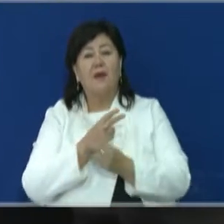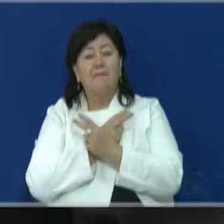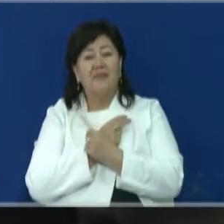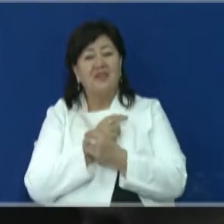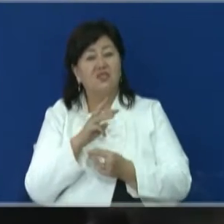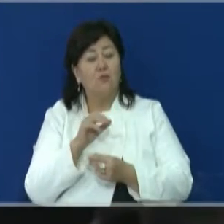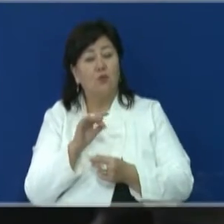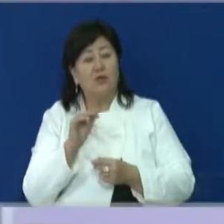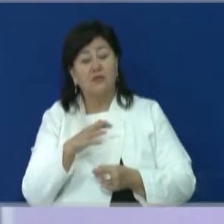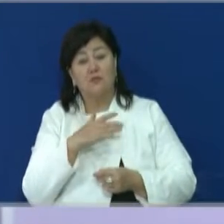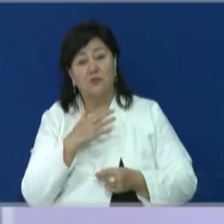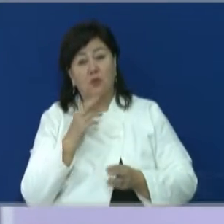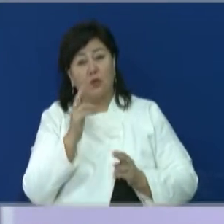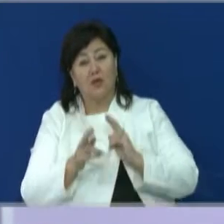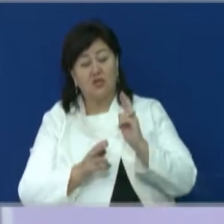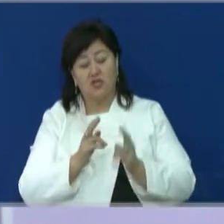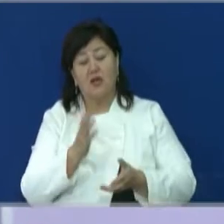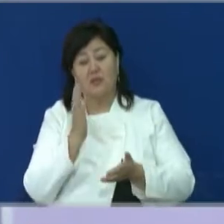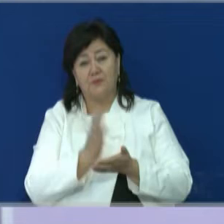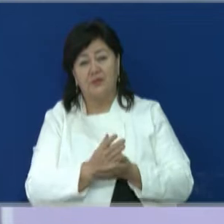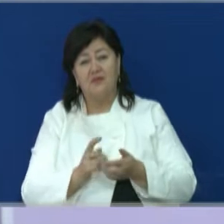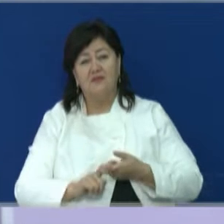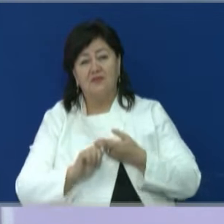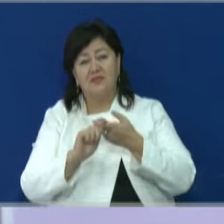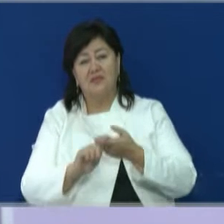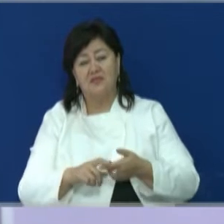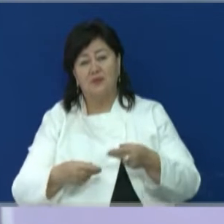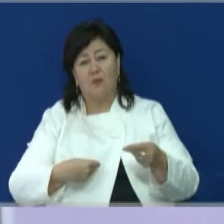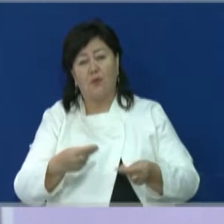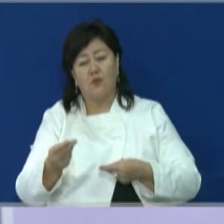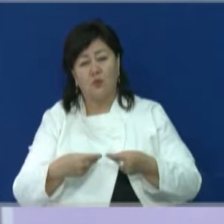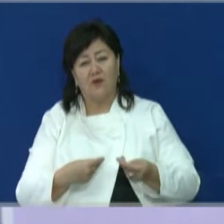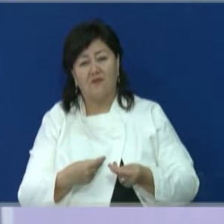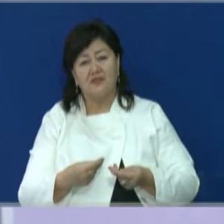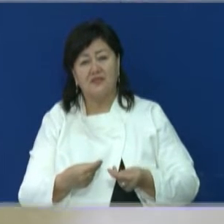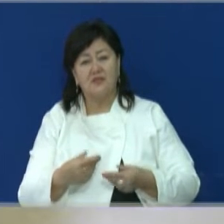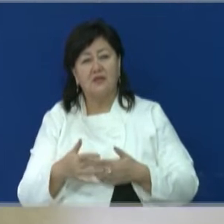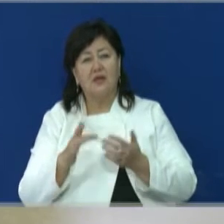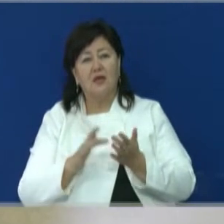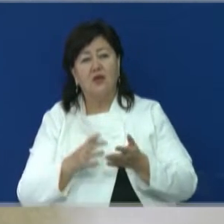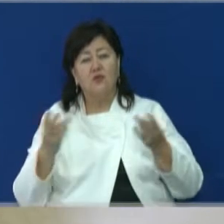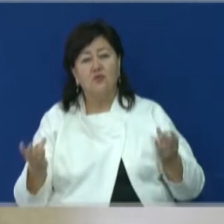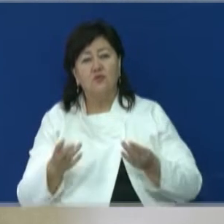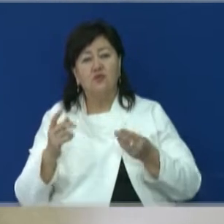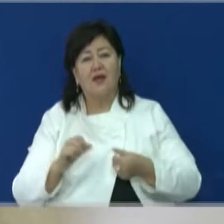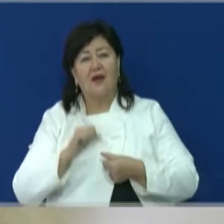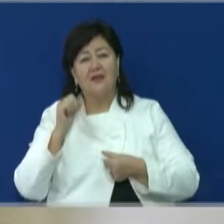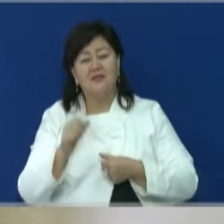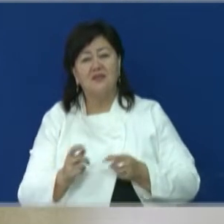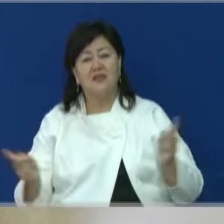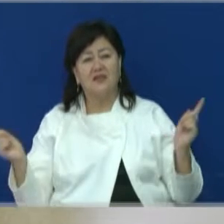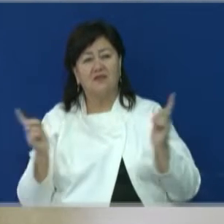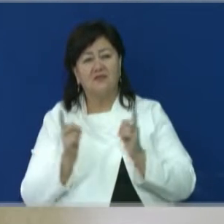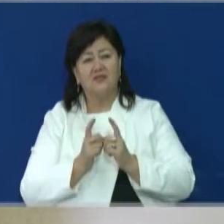тарапынан көптеген арыз-шағымдар түсті. Осыған байланысты шаһар басшысы саяжай тұрғындарымен жеке кездесу өткізуге уәде берді.